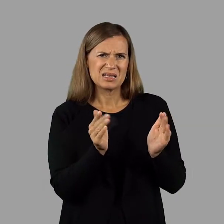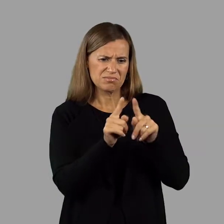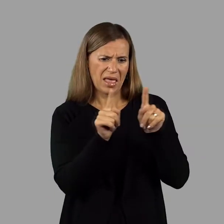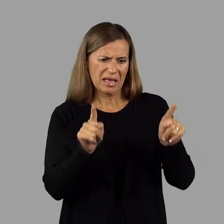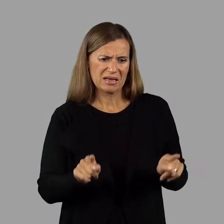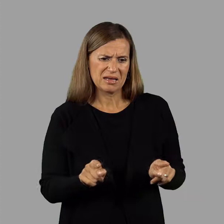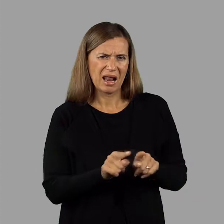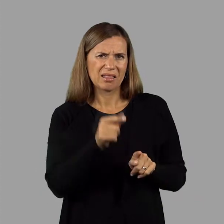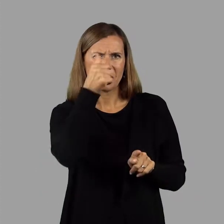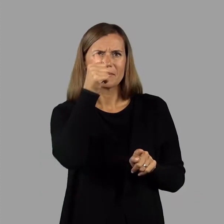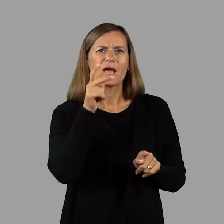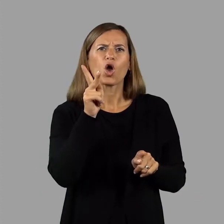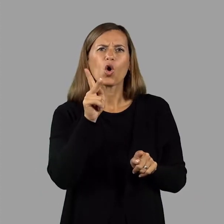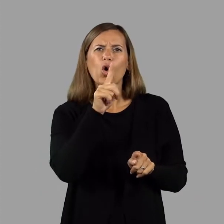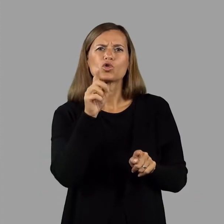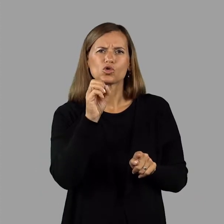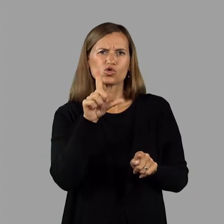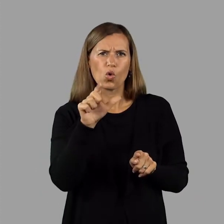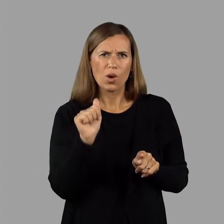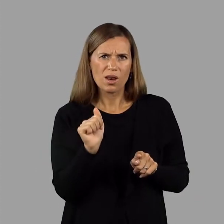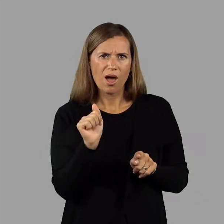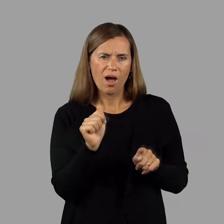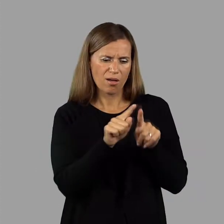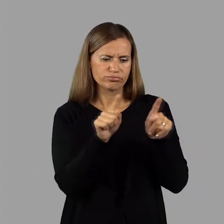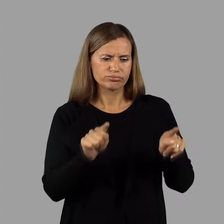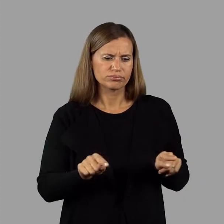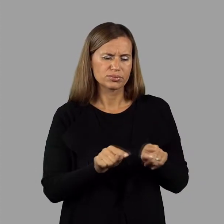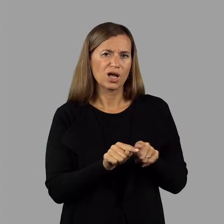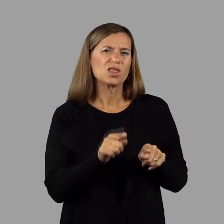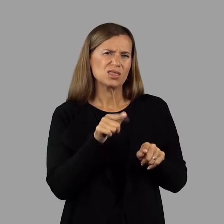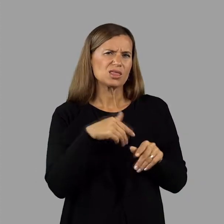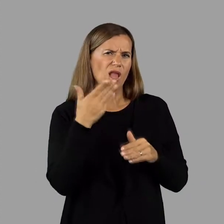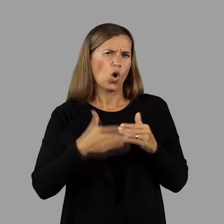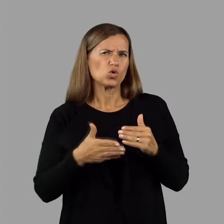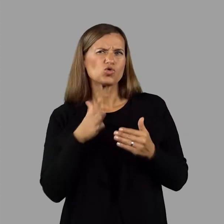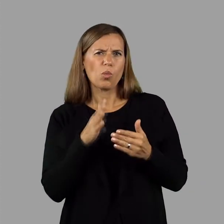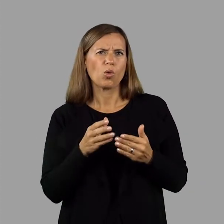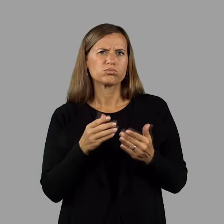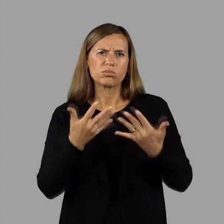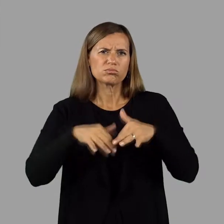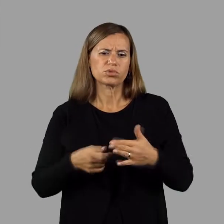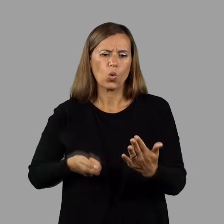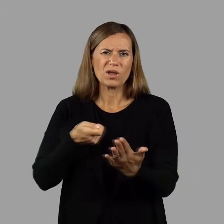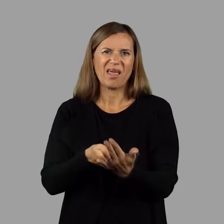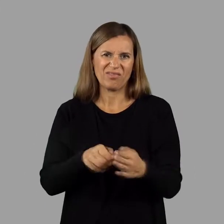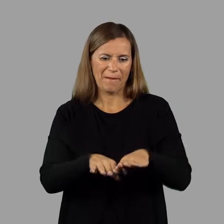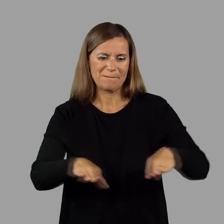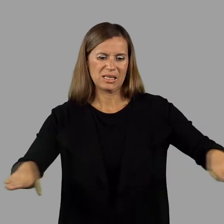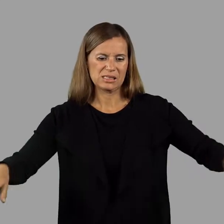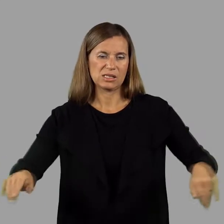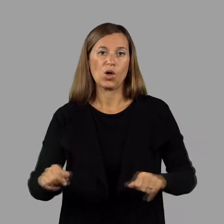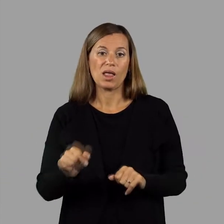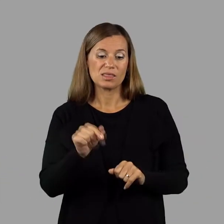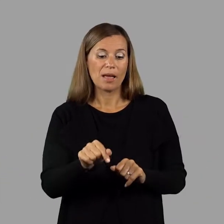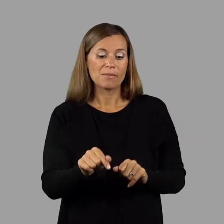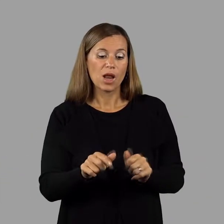operaterski ekranček, ki bo bil v končni fazi vgrajen v mize in preko katerega lahko